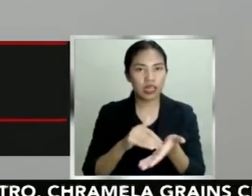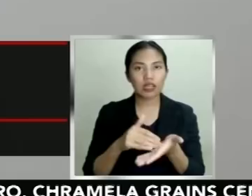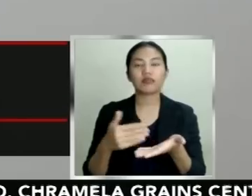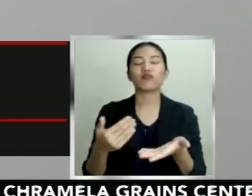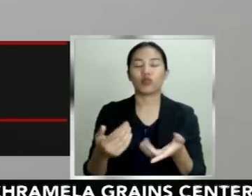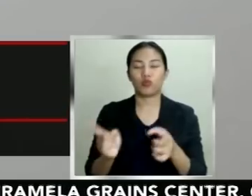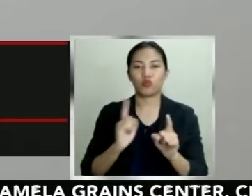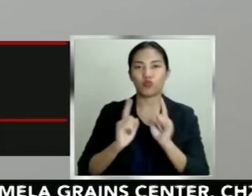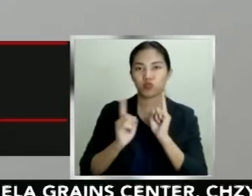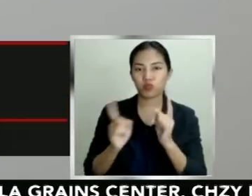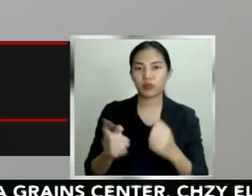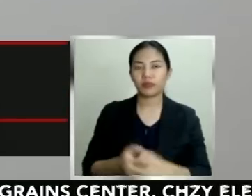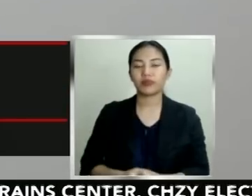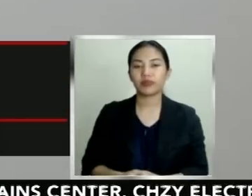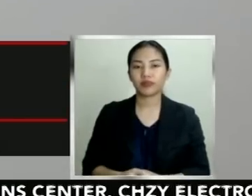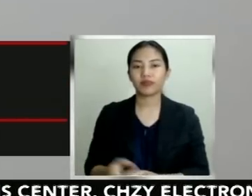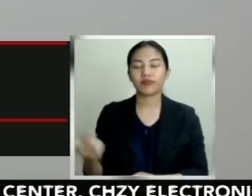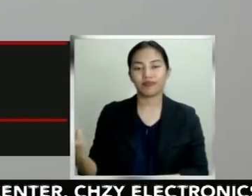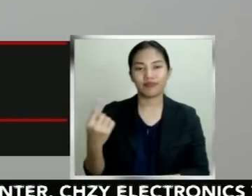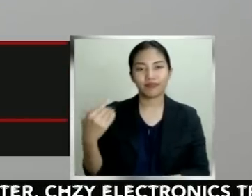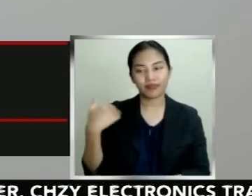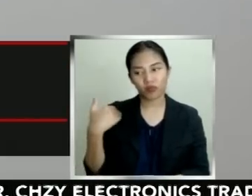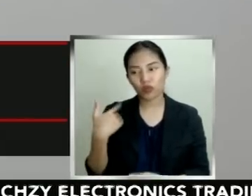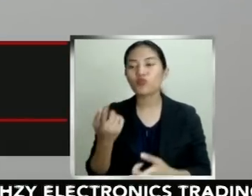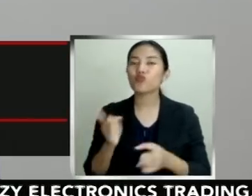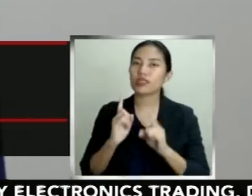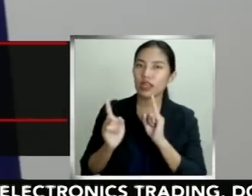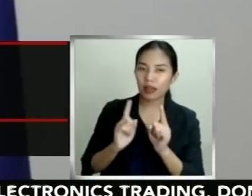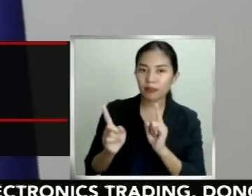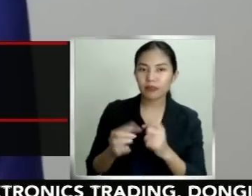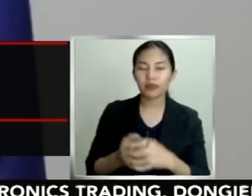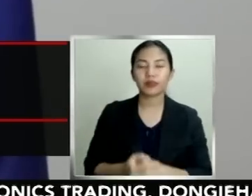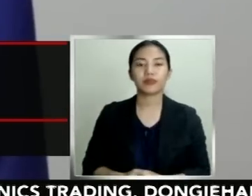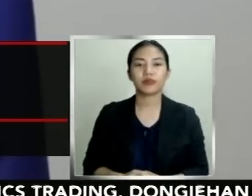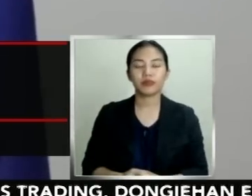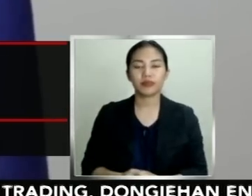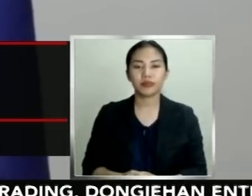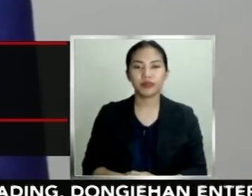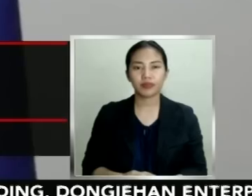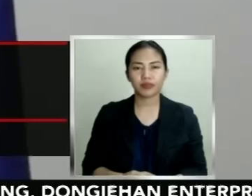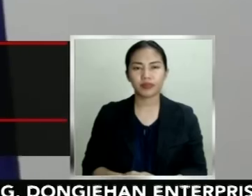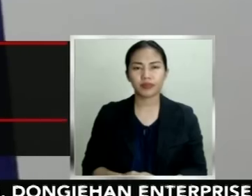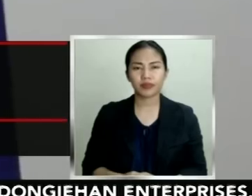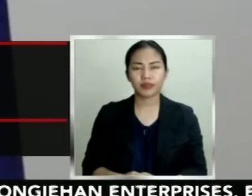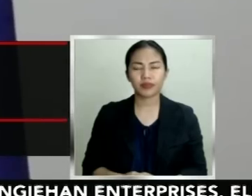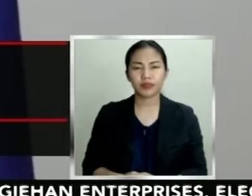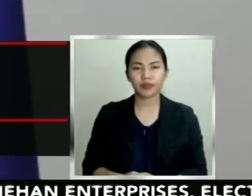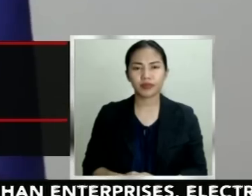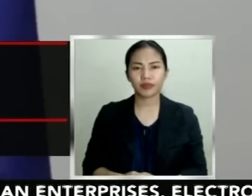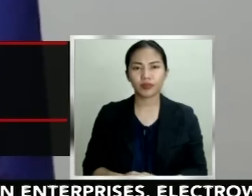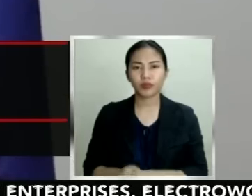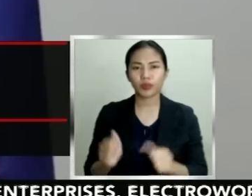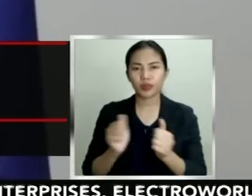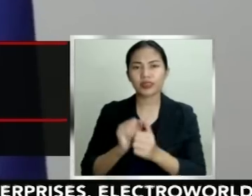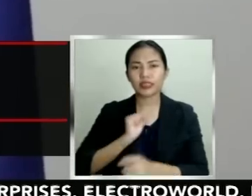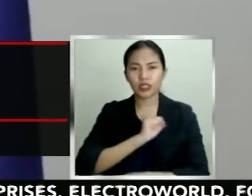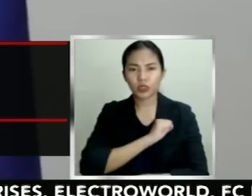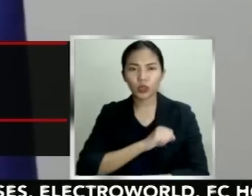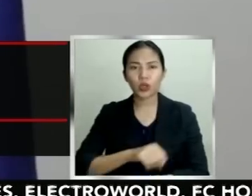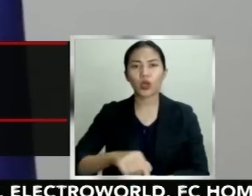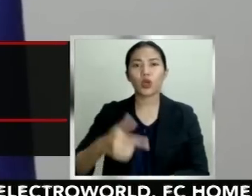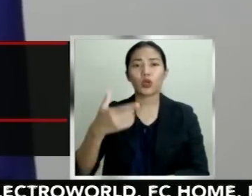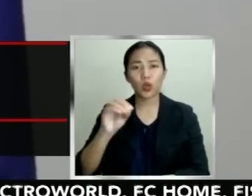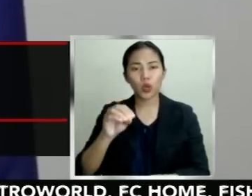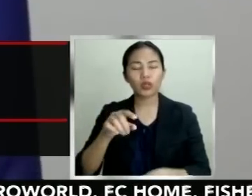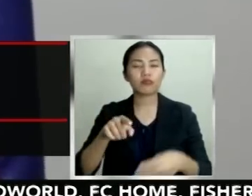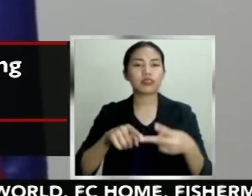to me, nag-usap kami, and then we agreed, President Bongo, Senator Aimee, we agreed na okay,